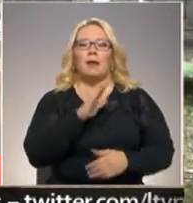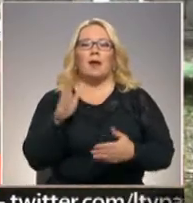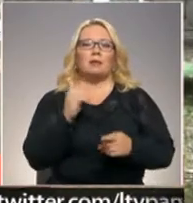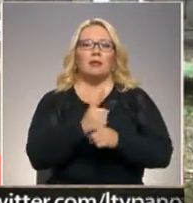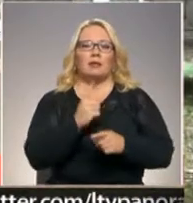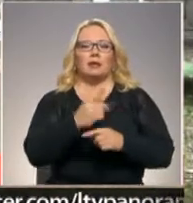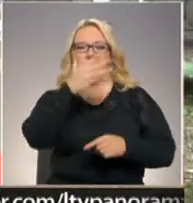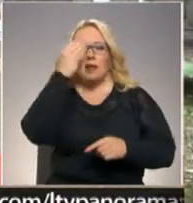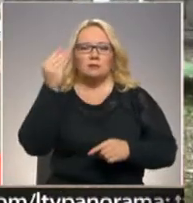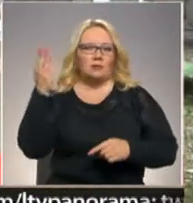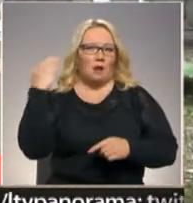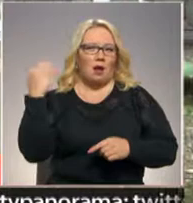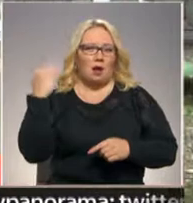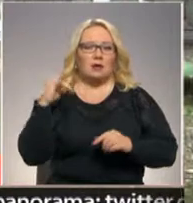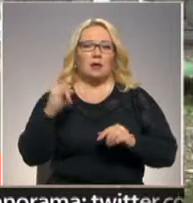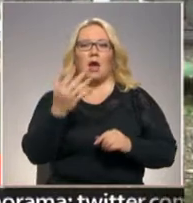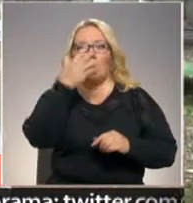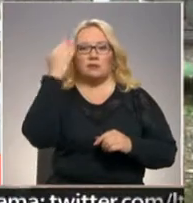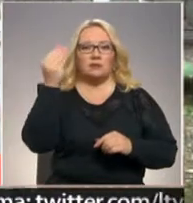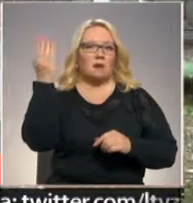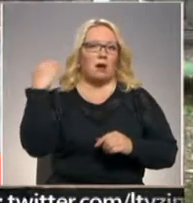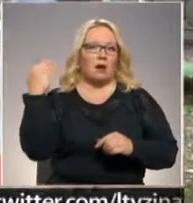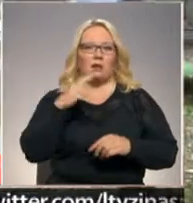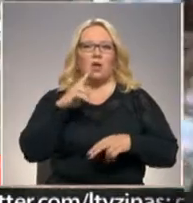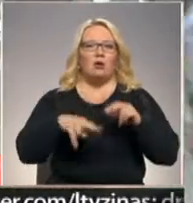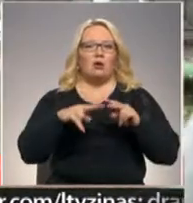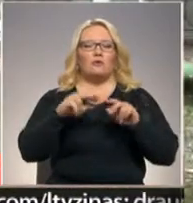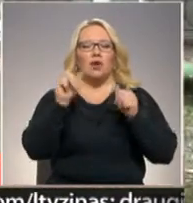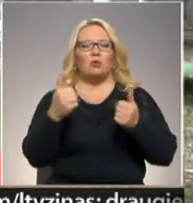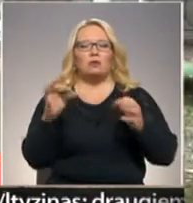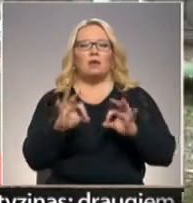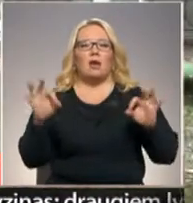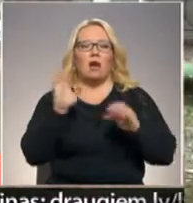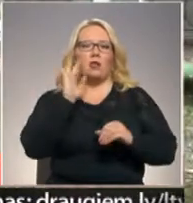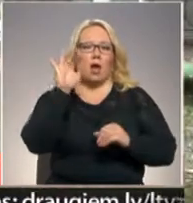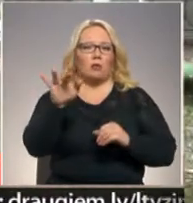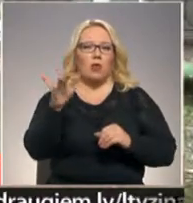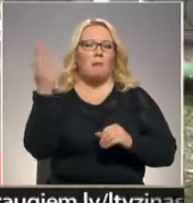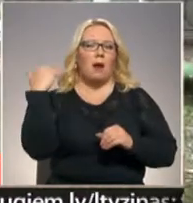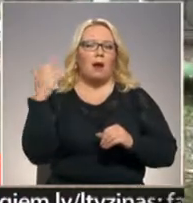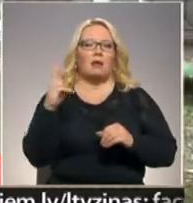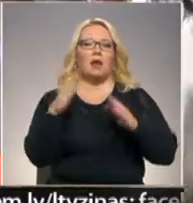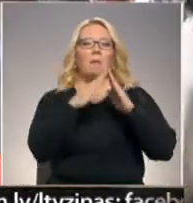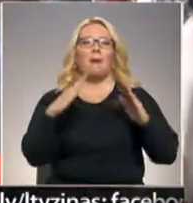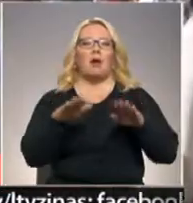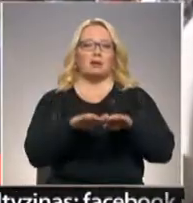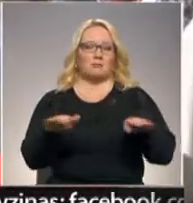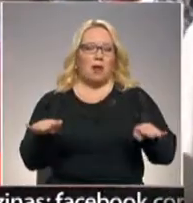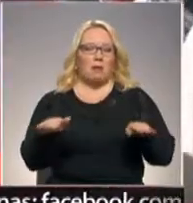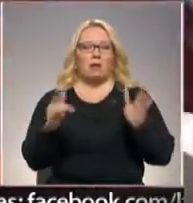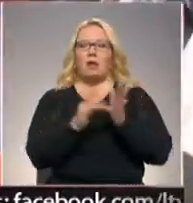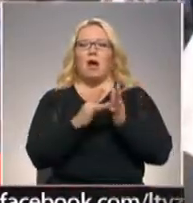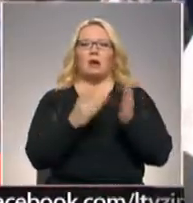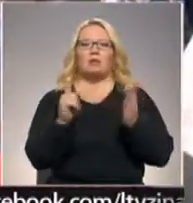Nekad nedrīkst aizmirst pagātni. Ja aizmirsis pagātni, neuzbūvēsi nekādu nākotni. Pagātne ir kā mājas pamati. Kādas var